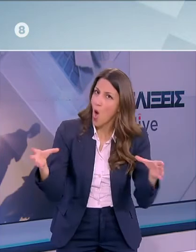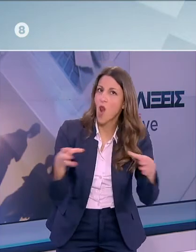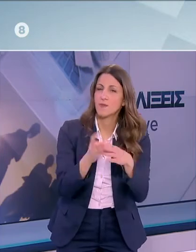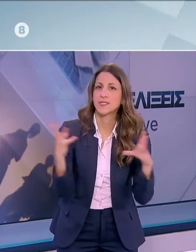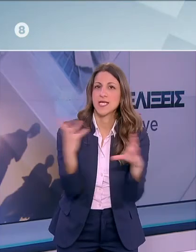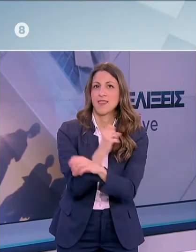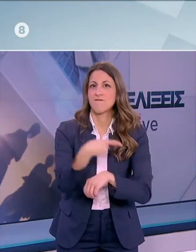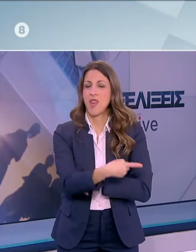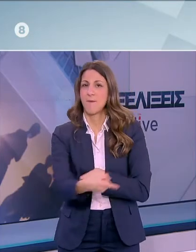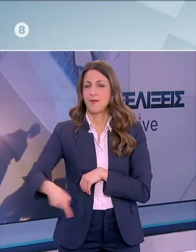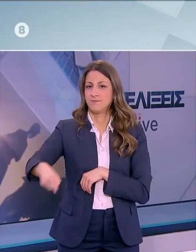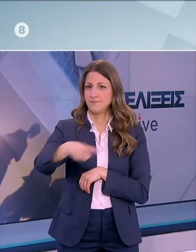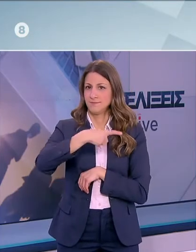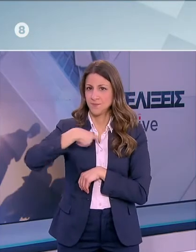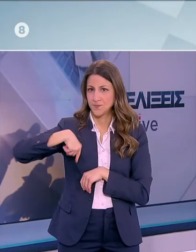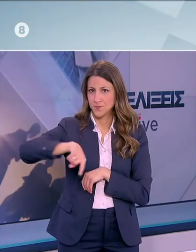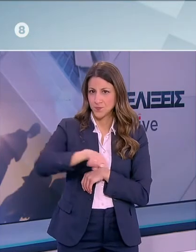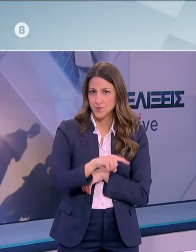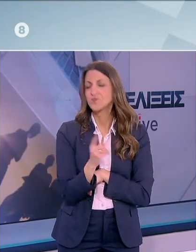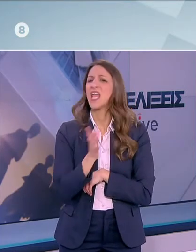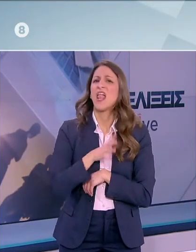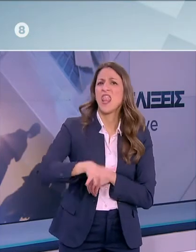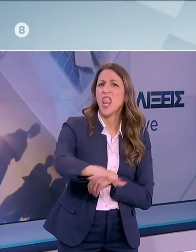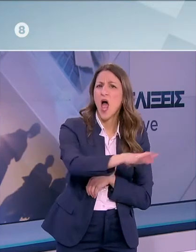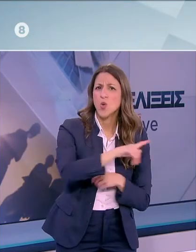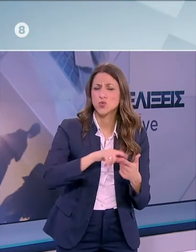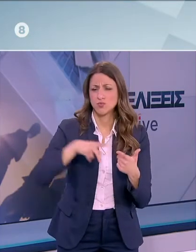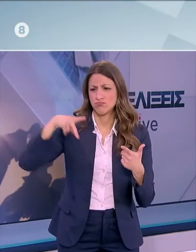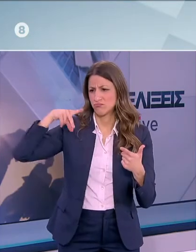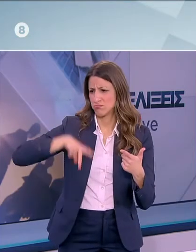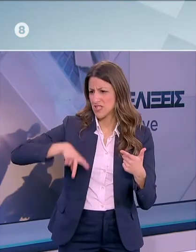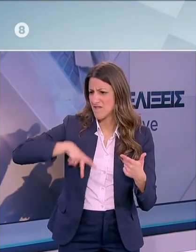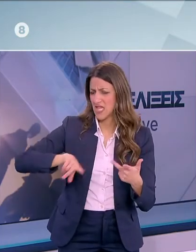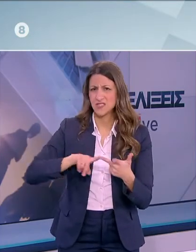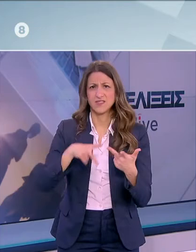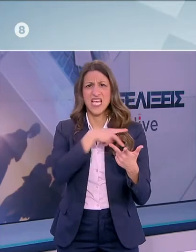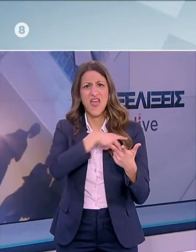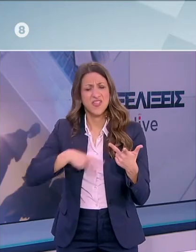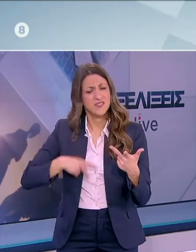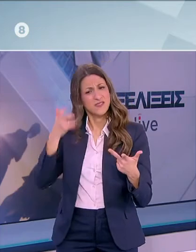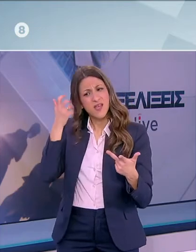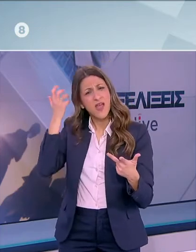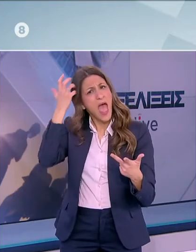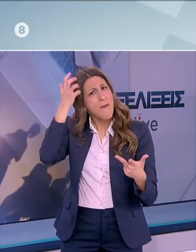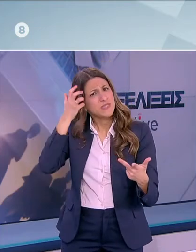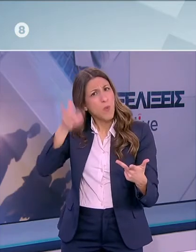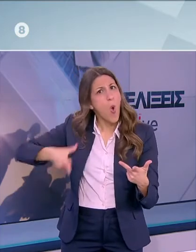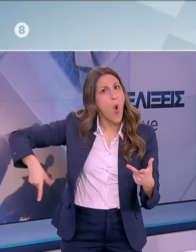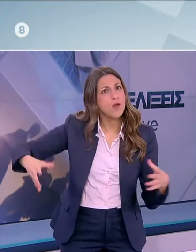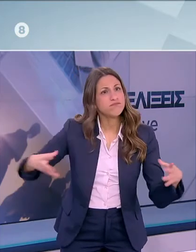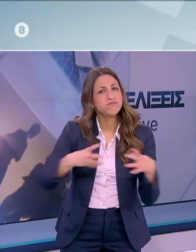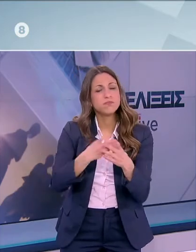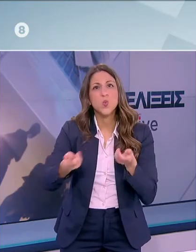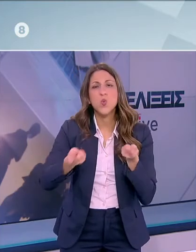ότι κόσμος, ηγεσία, λαός, όλοι μαζί έχουμε κάνει ένα επιτυχημένο, να μην το πω πείραμα,